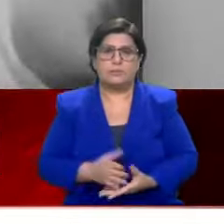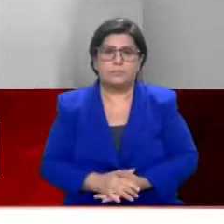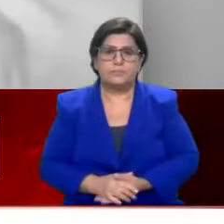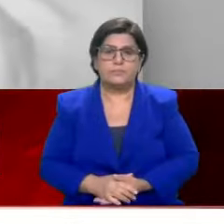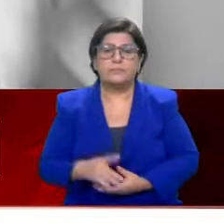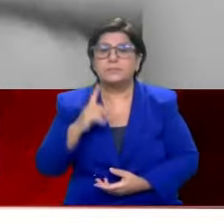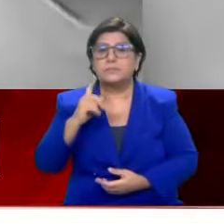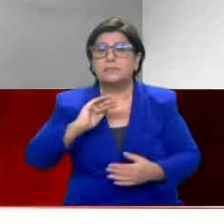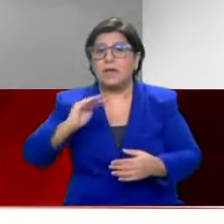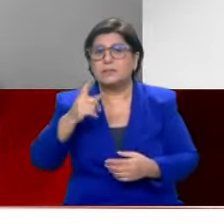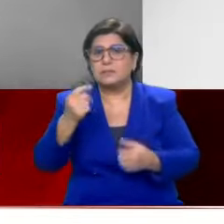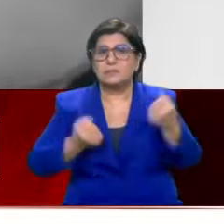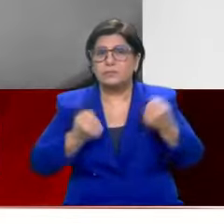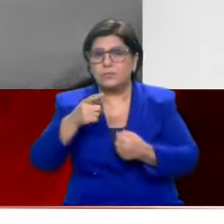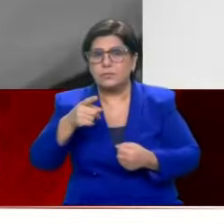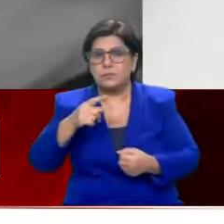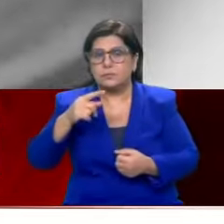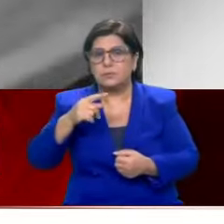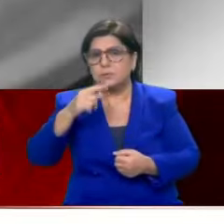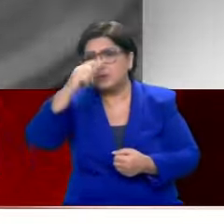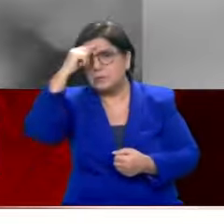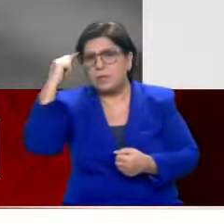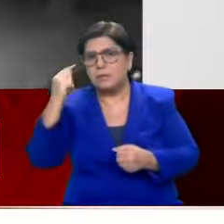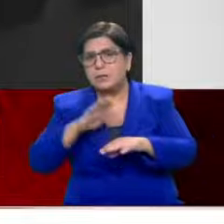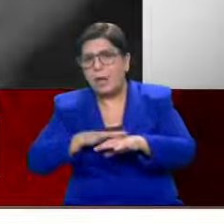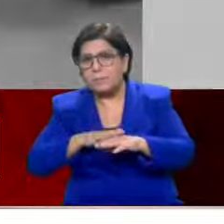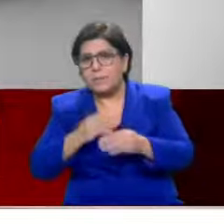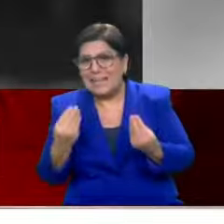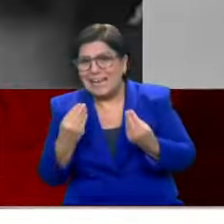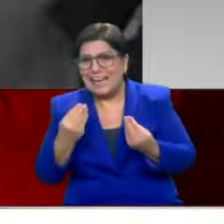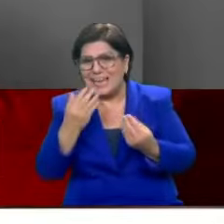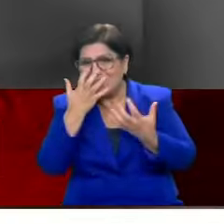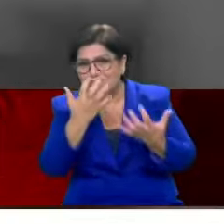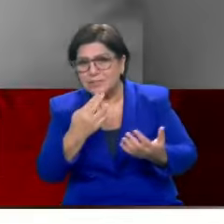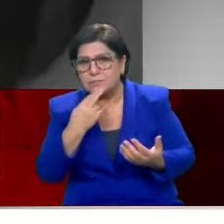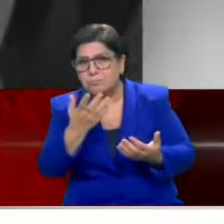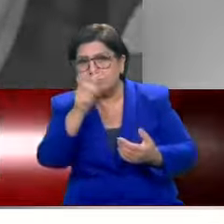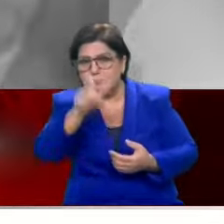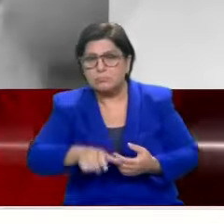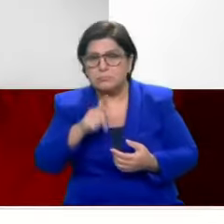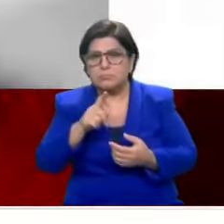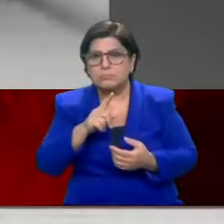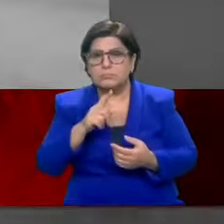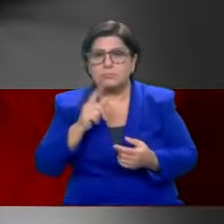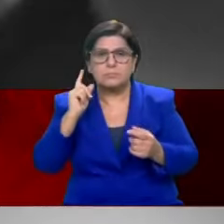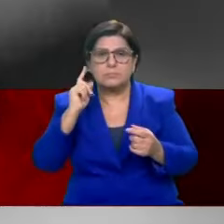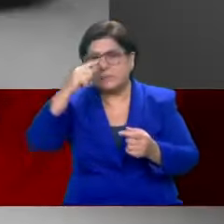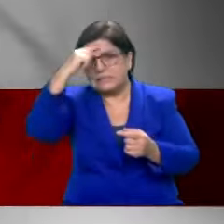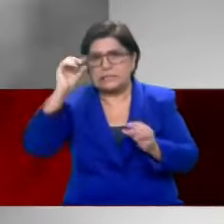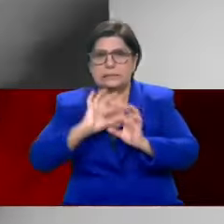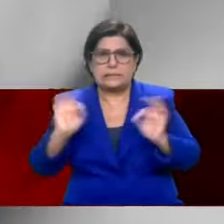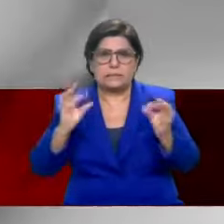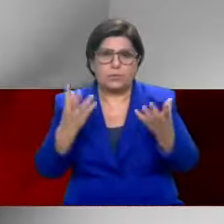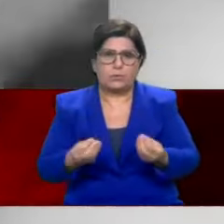Yine bir taksi şoförü yaptığı iyiliğin kurbanı oldu. Bu kez İzmir Konak'ta yaşandı saldırı.